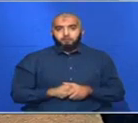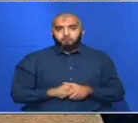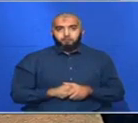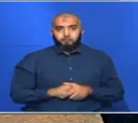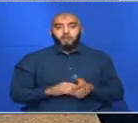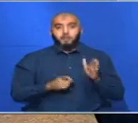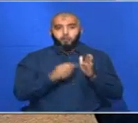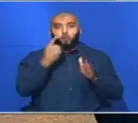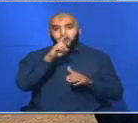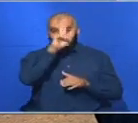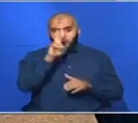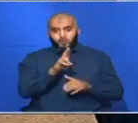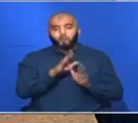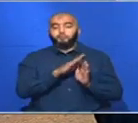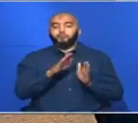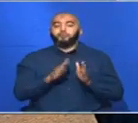سؤال الثاني